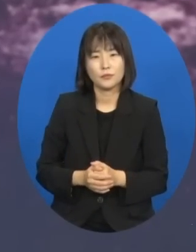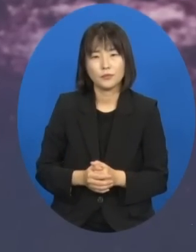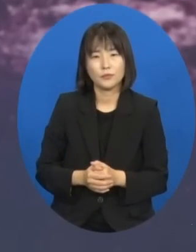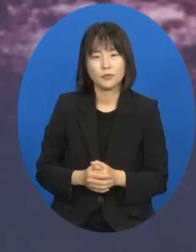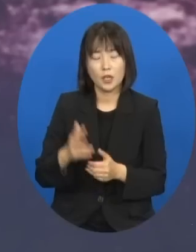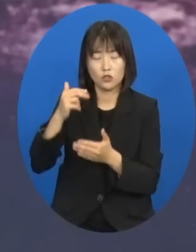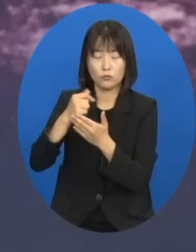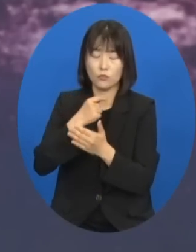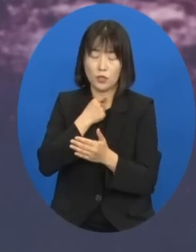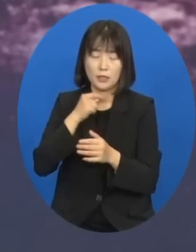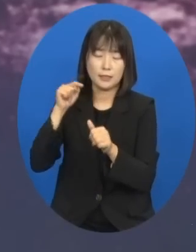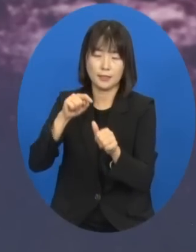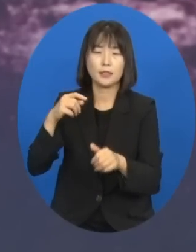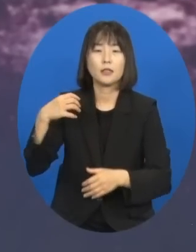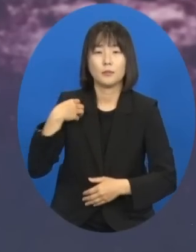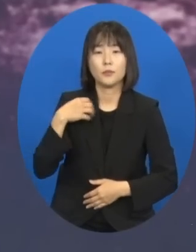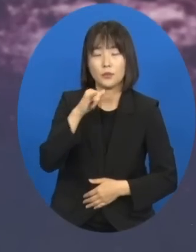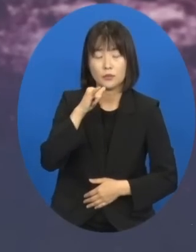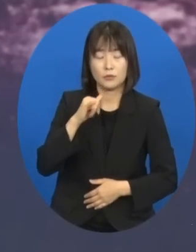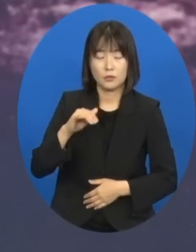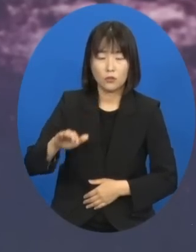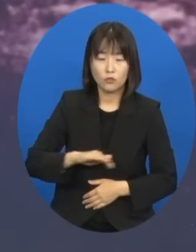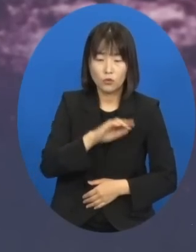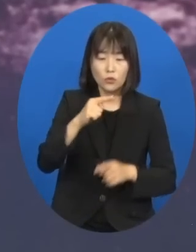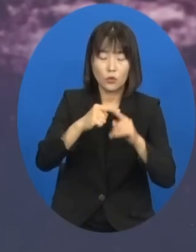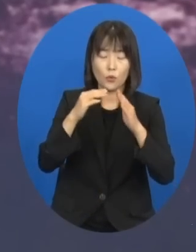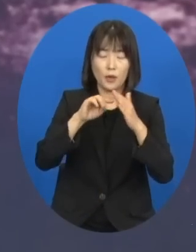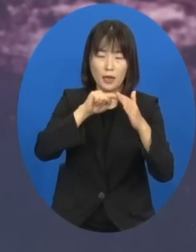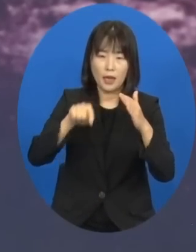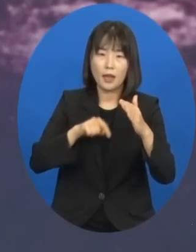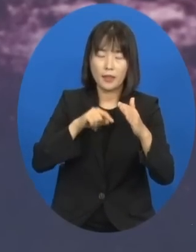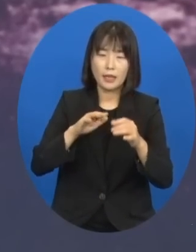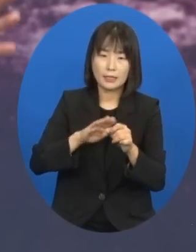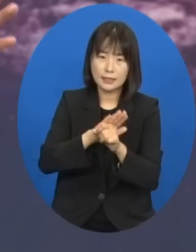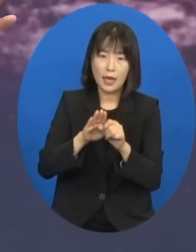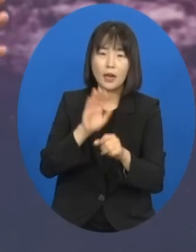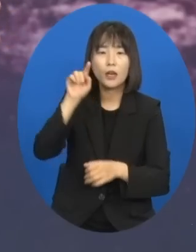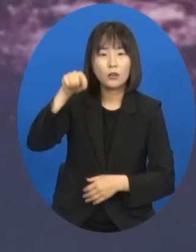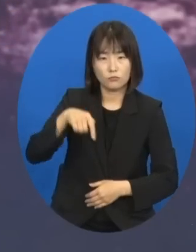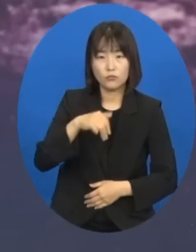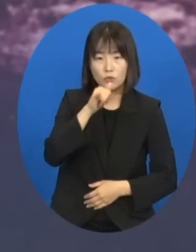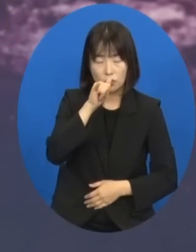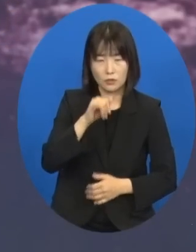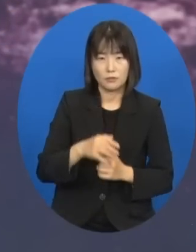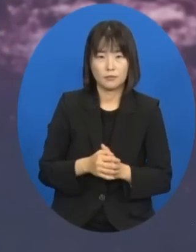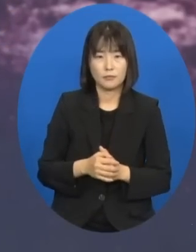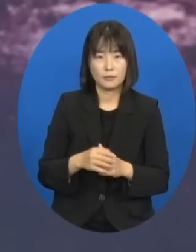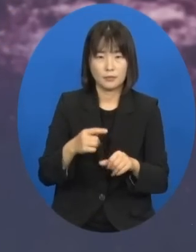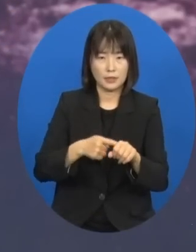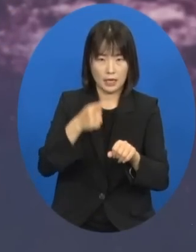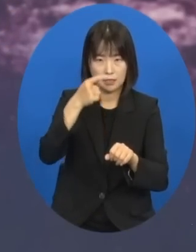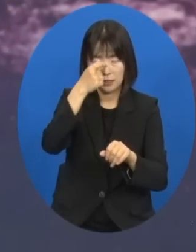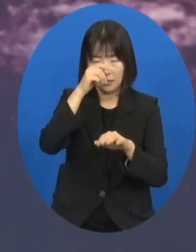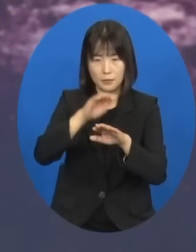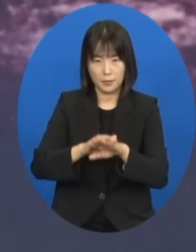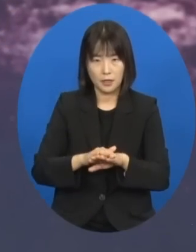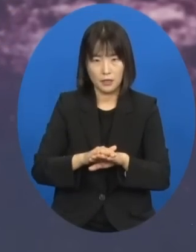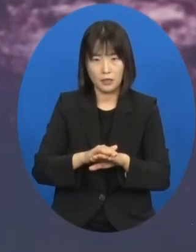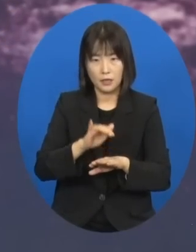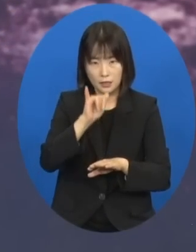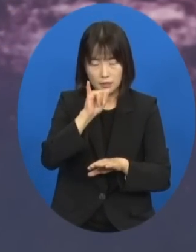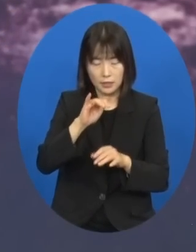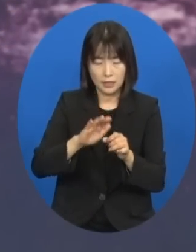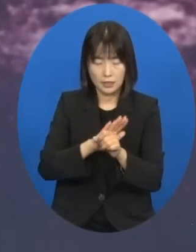사명이에요. 우리 교회 여러분 사랑부가 있잖아요. 이제 1부 11시, 2부 1시 예배가 있습니다.